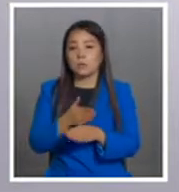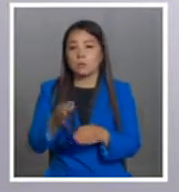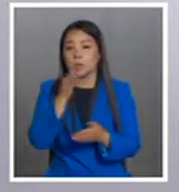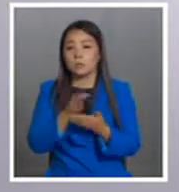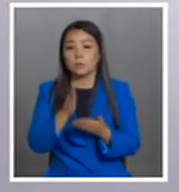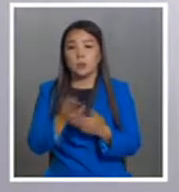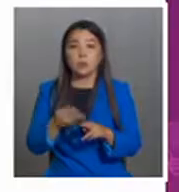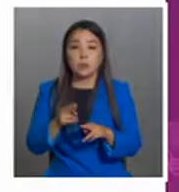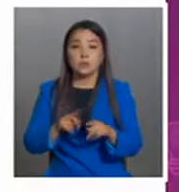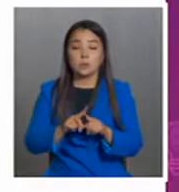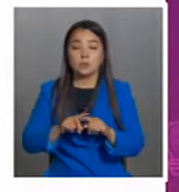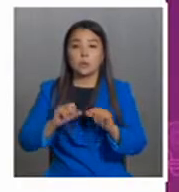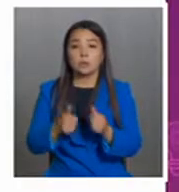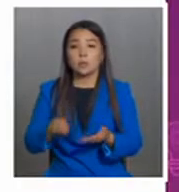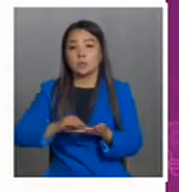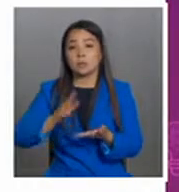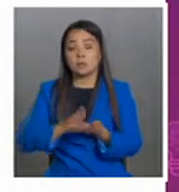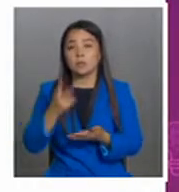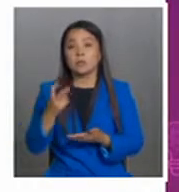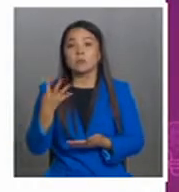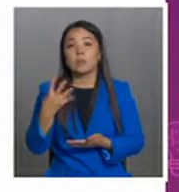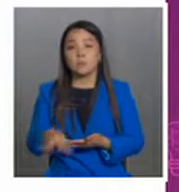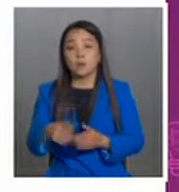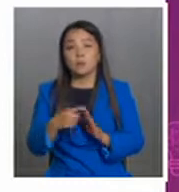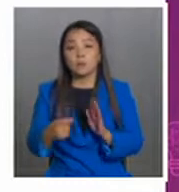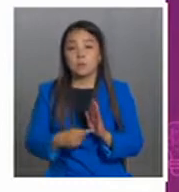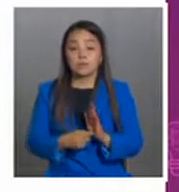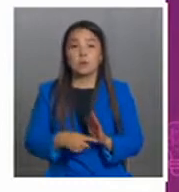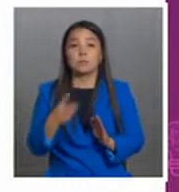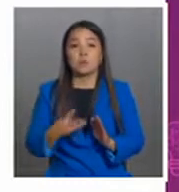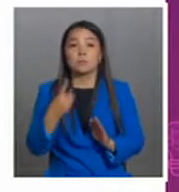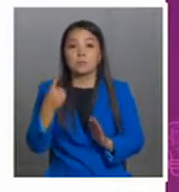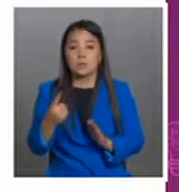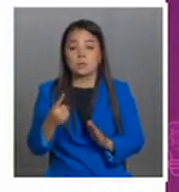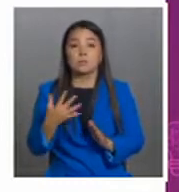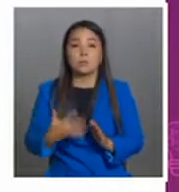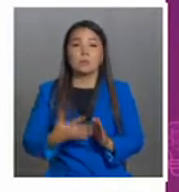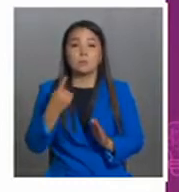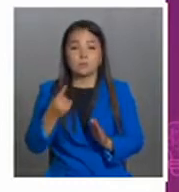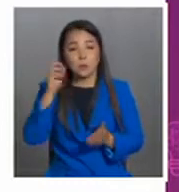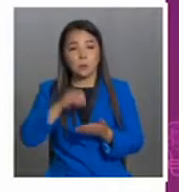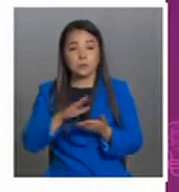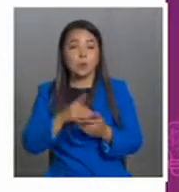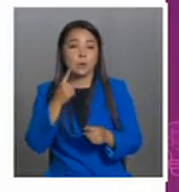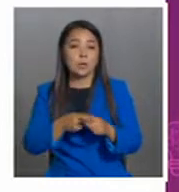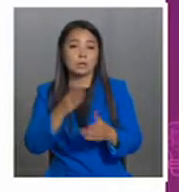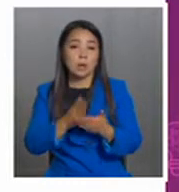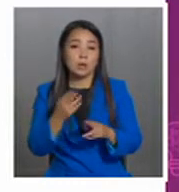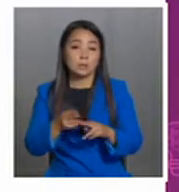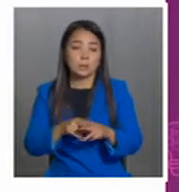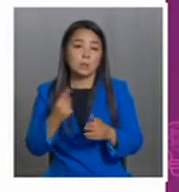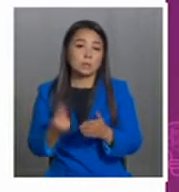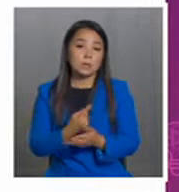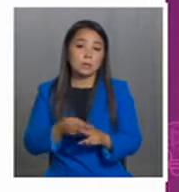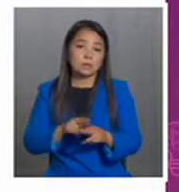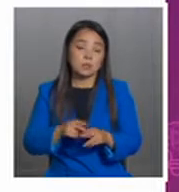Ол үшін мынадай өрнек жазамыз. 240-ті бөлеміз 3-тен 1 мен 5-тен 1-дің қосындысына. Бұл жерде біз алдымен